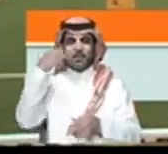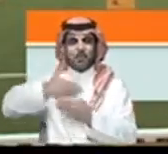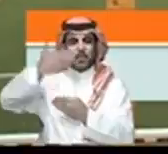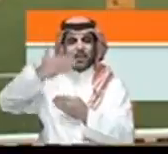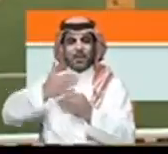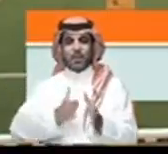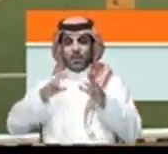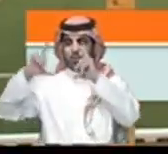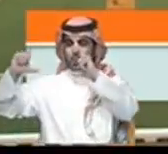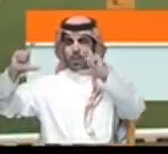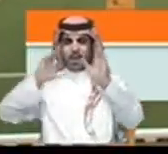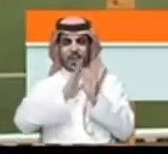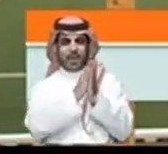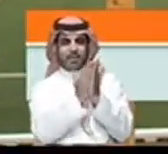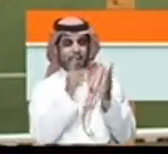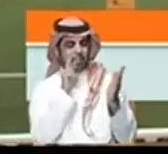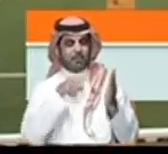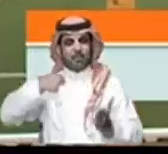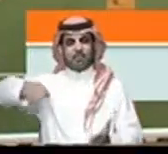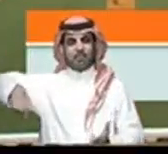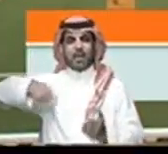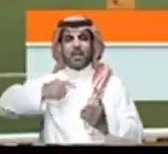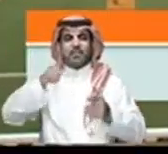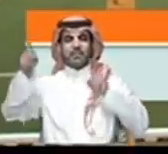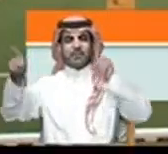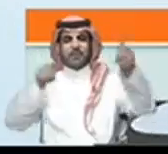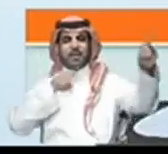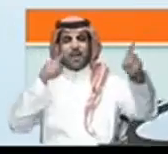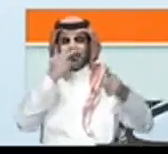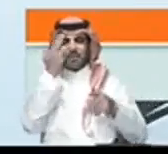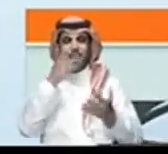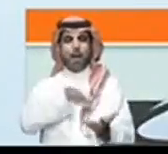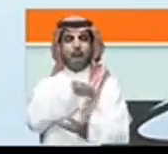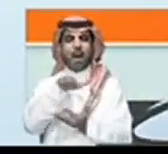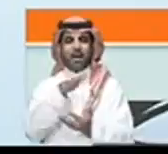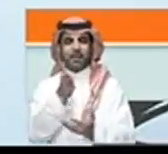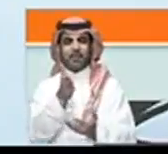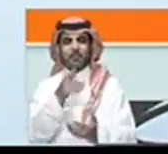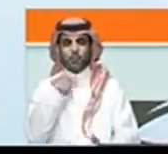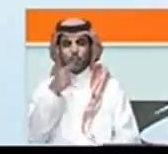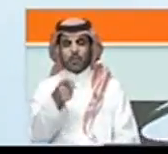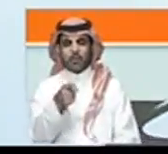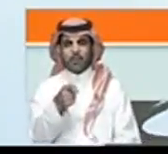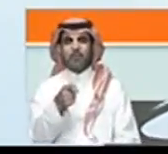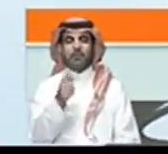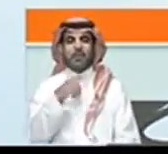وصور الكتب ومليء نشرات الاخبار نشوف يعني